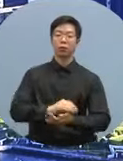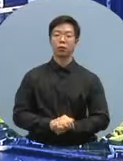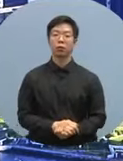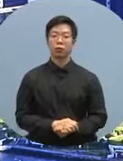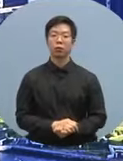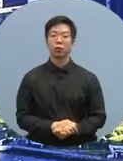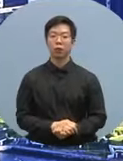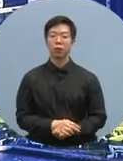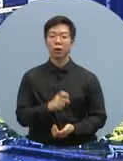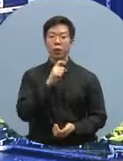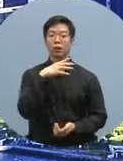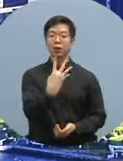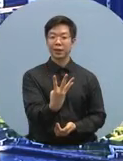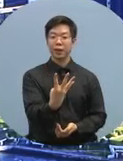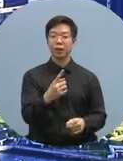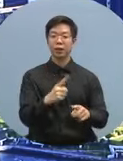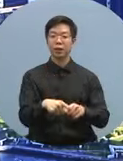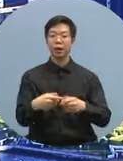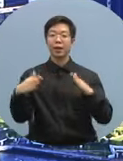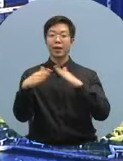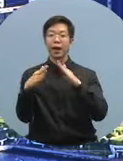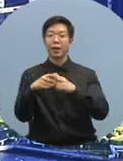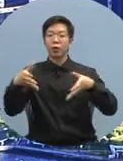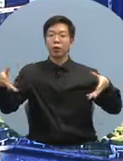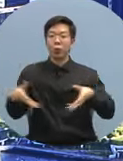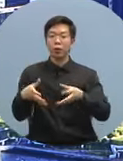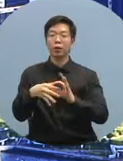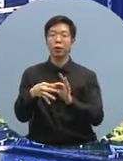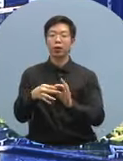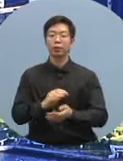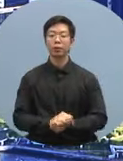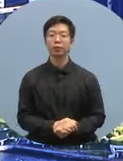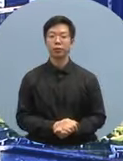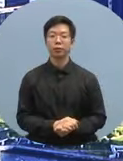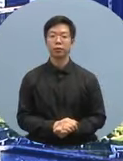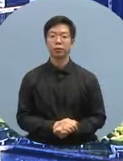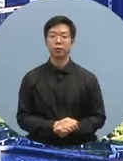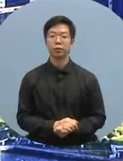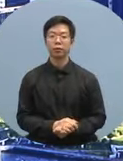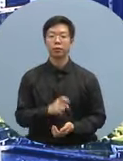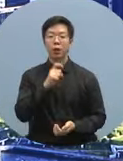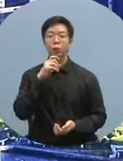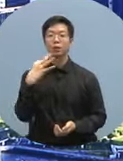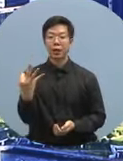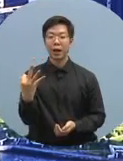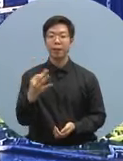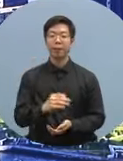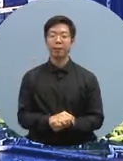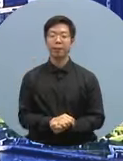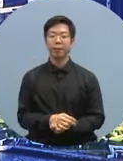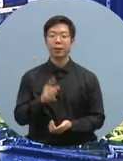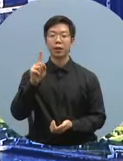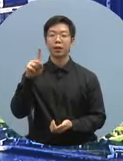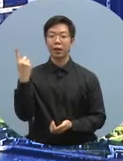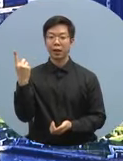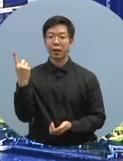的，4宗是一些家庭的相關個案，另外有3宗就是其他